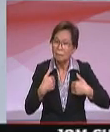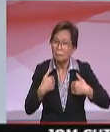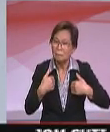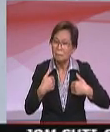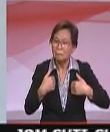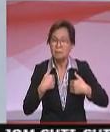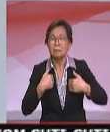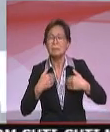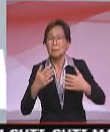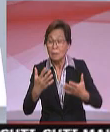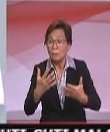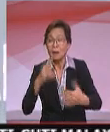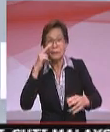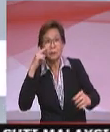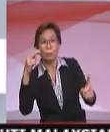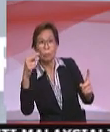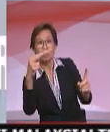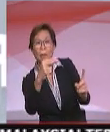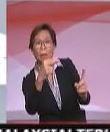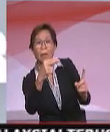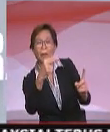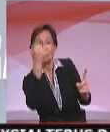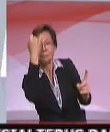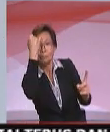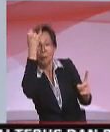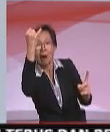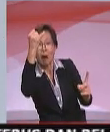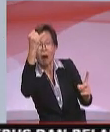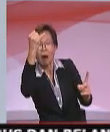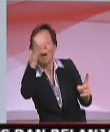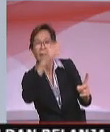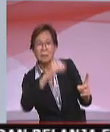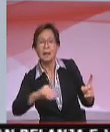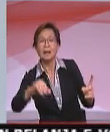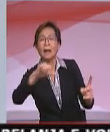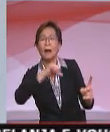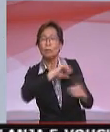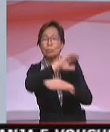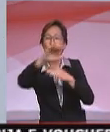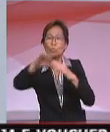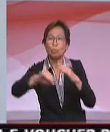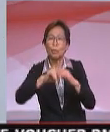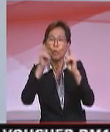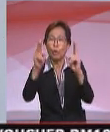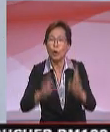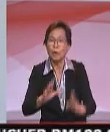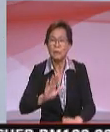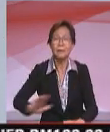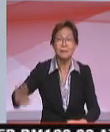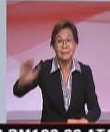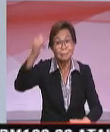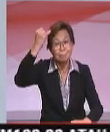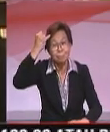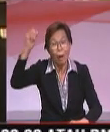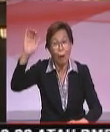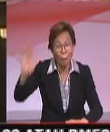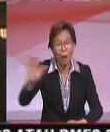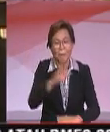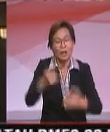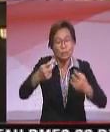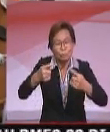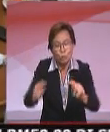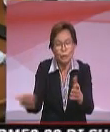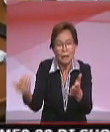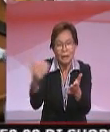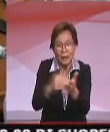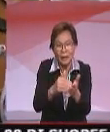melihat pandangan syarak, begitu juga buah fikiran para ulama dan hikmah mereka yang kita cuba